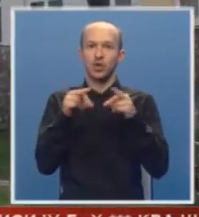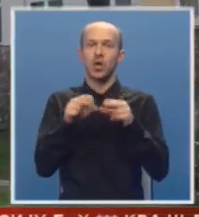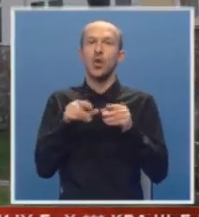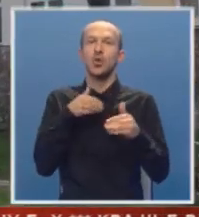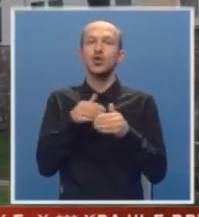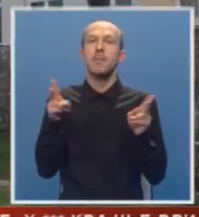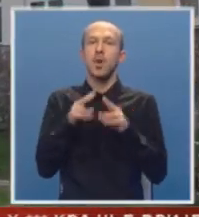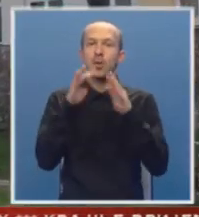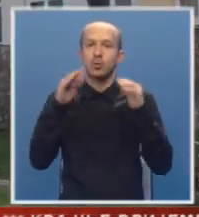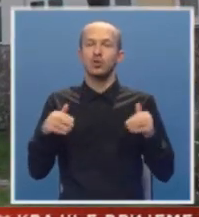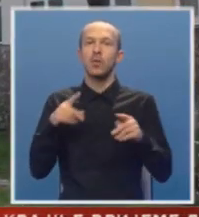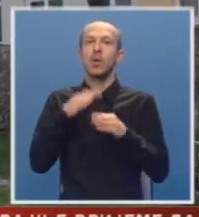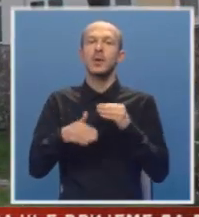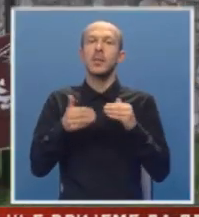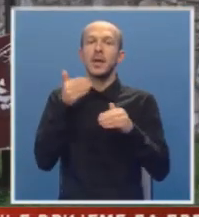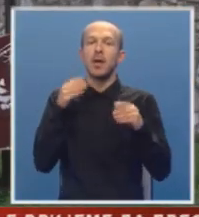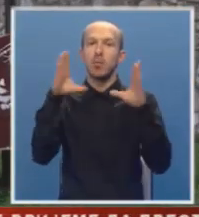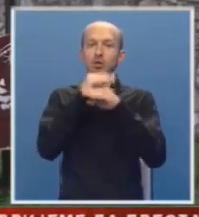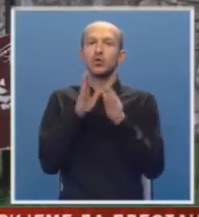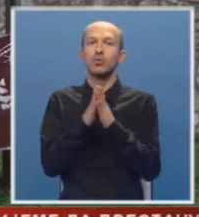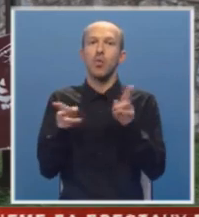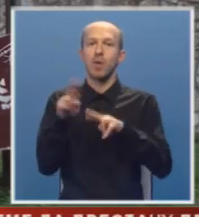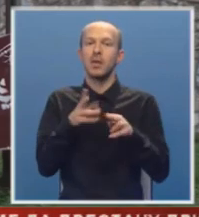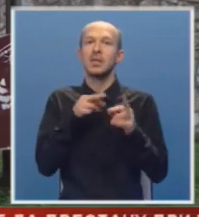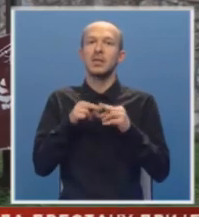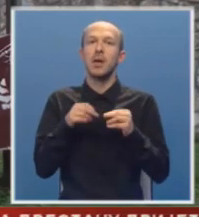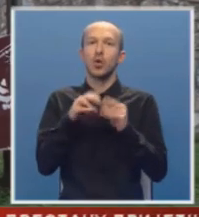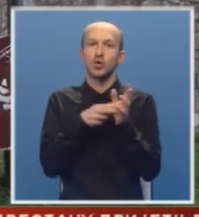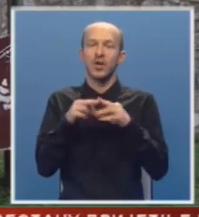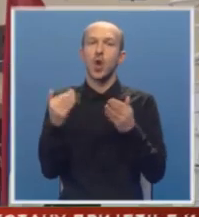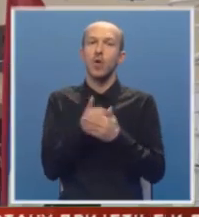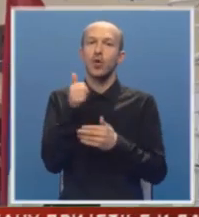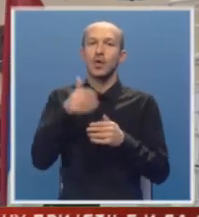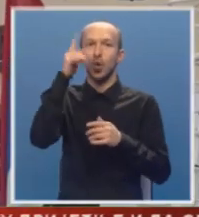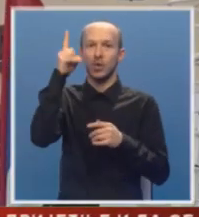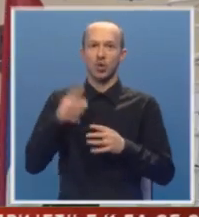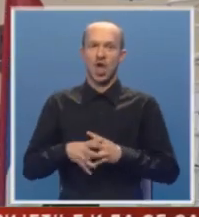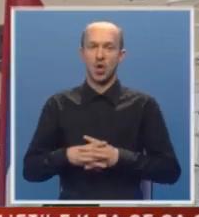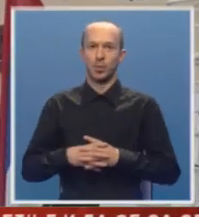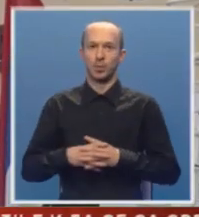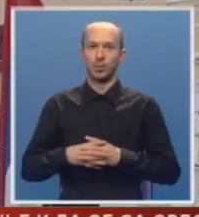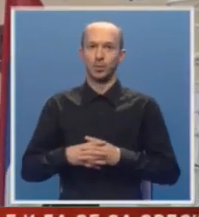oči Malog Božića pola sata prije ponoći služit će se moleban za blagosloveno novo ljeto Gospodnje.